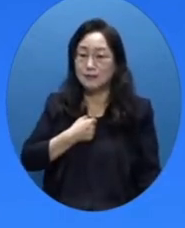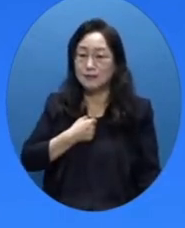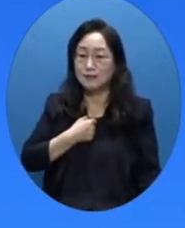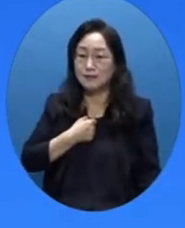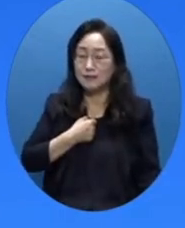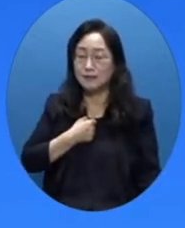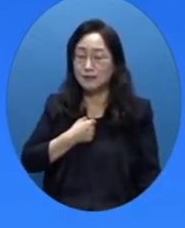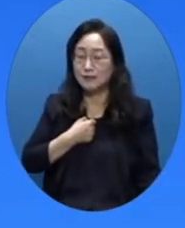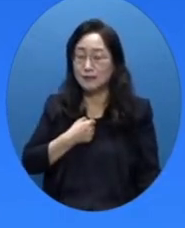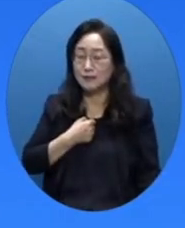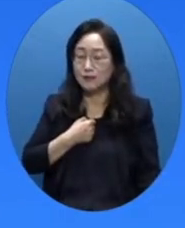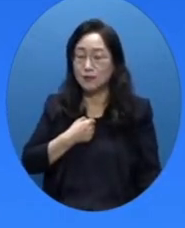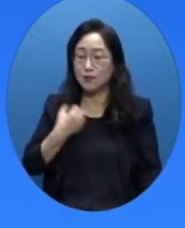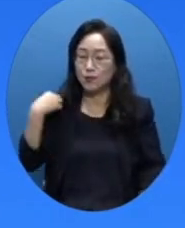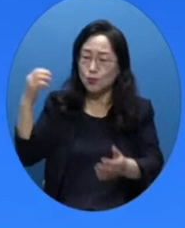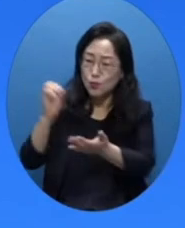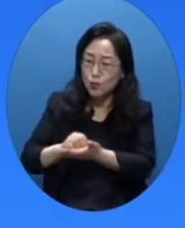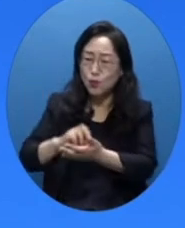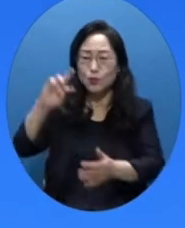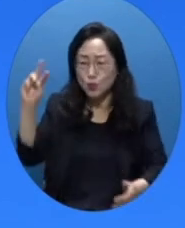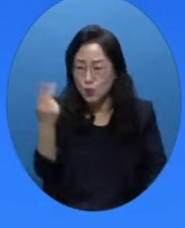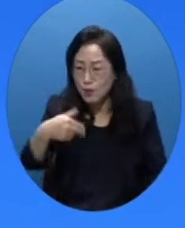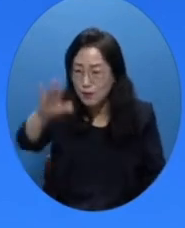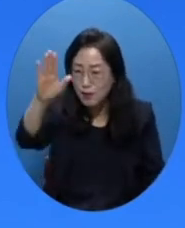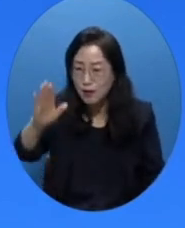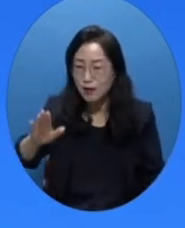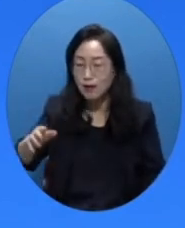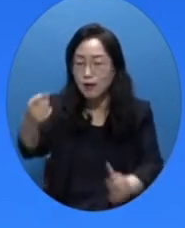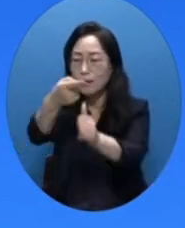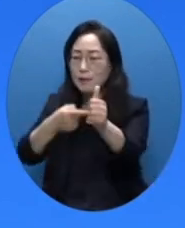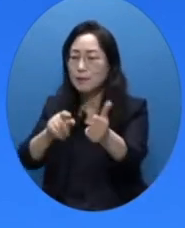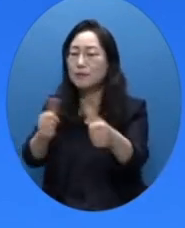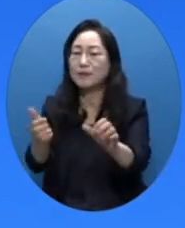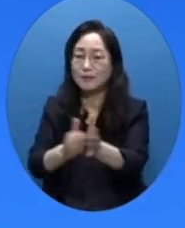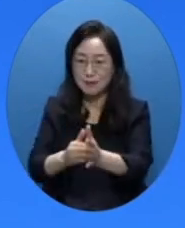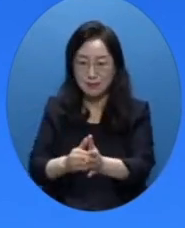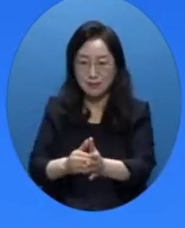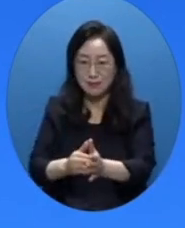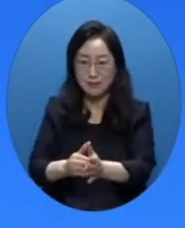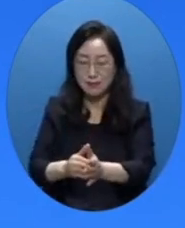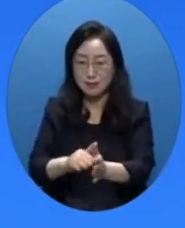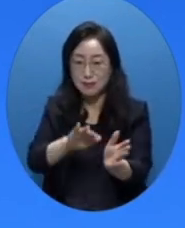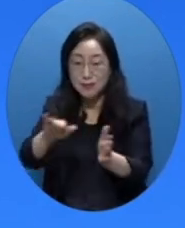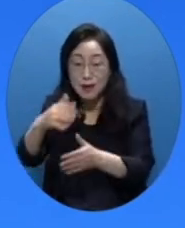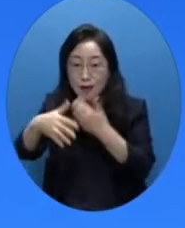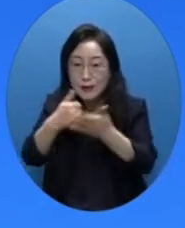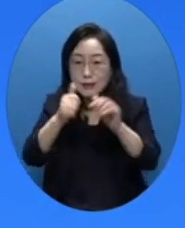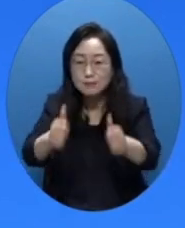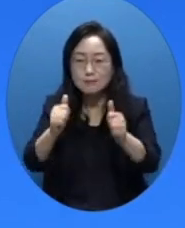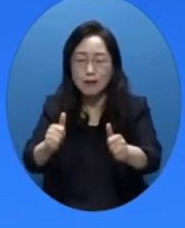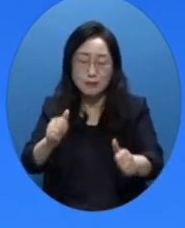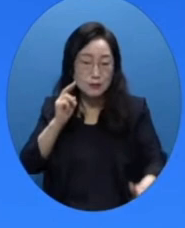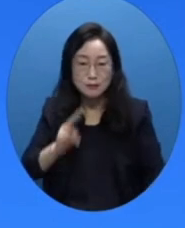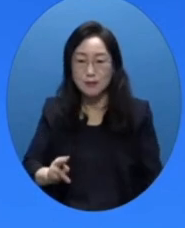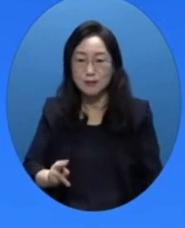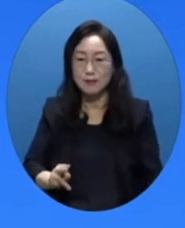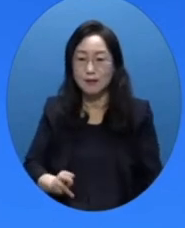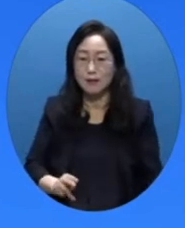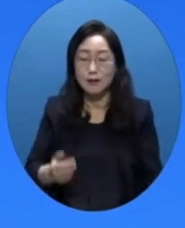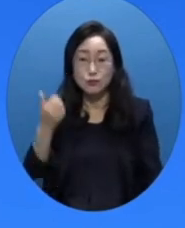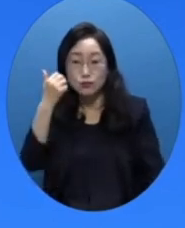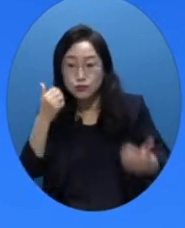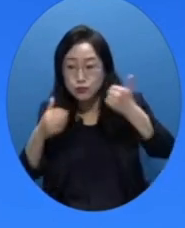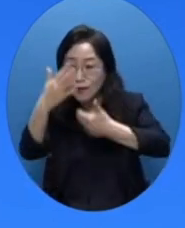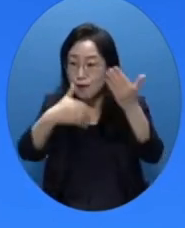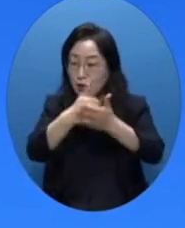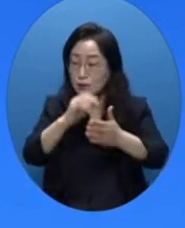자기 나라로 돌아가서 그만 죽임을 당하고 말았습니다. 하나님의 심판은 엄연한 것입니다. 누구도 하나님의 백성을